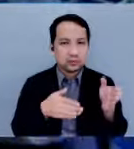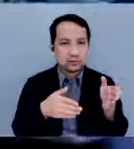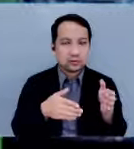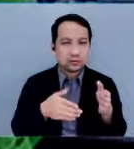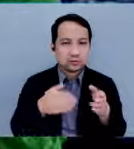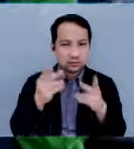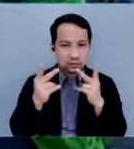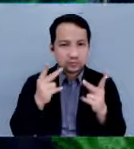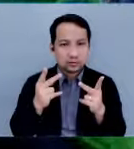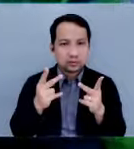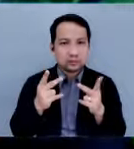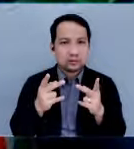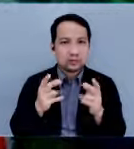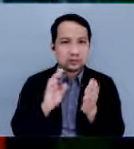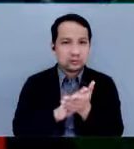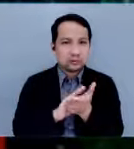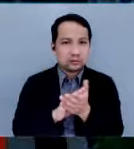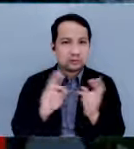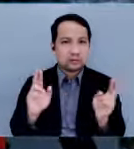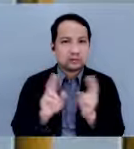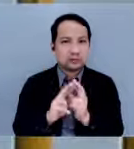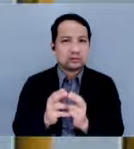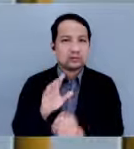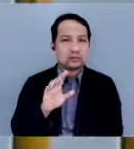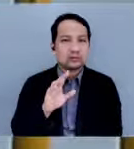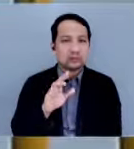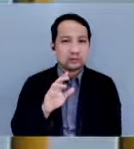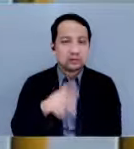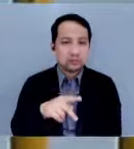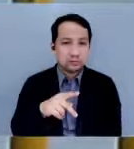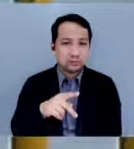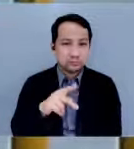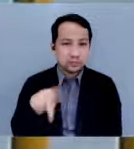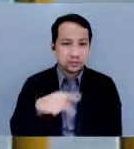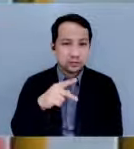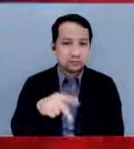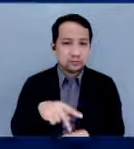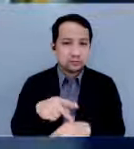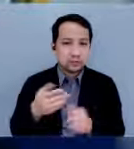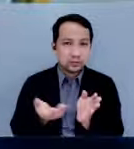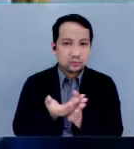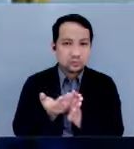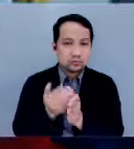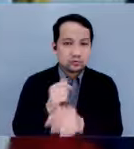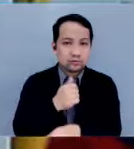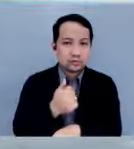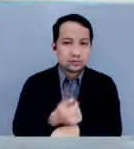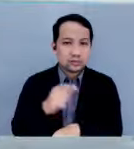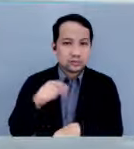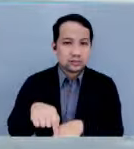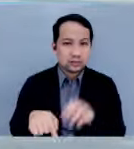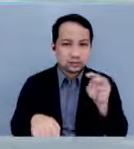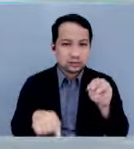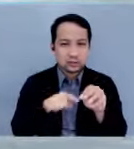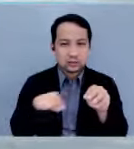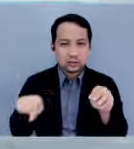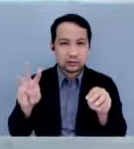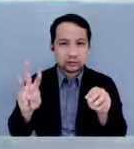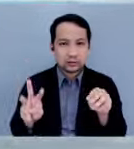school reunion. Tinataya ng Philippine Ports Authority na magsisimulang dumagsa ang mga biyahero mula Lunes hanggang Miyerkules